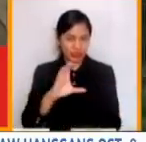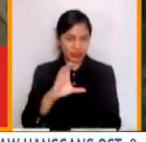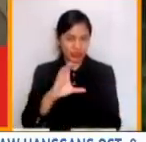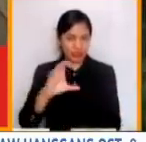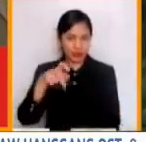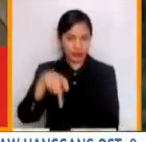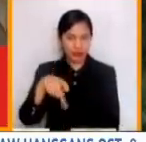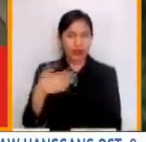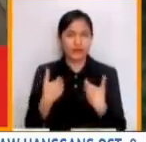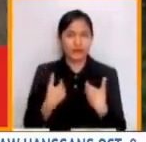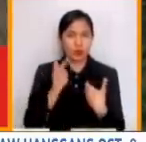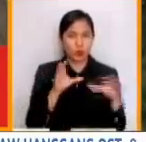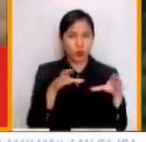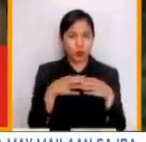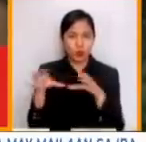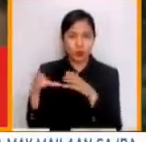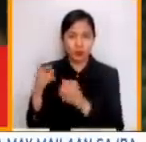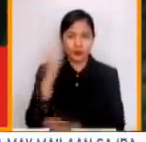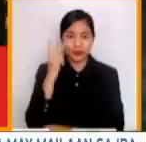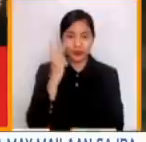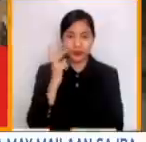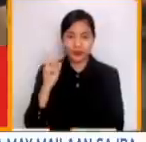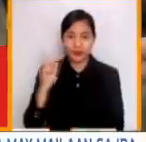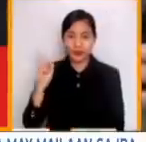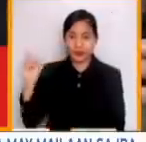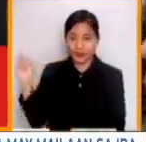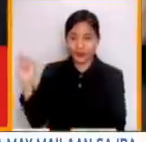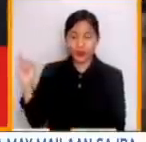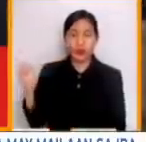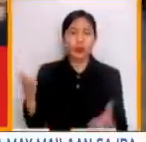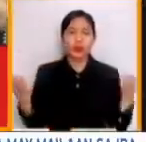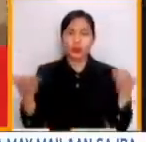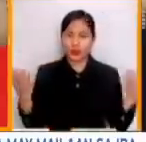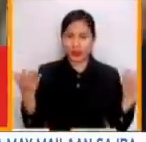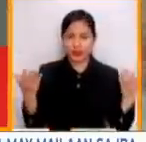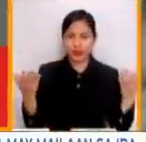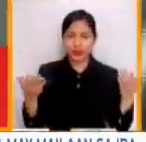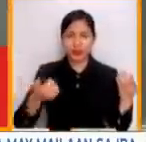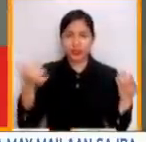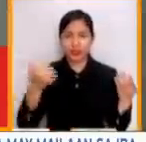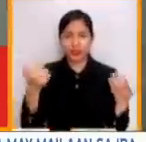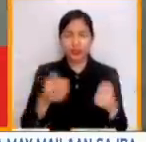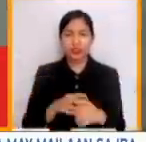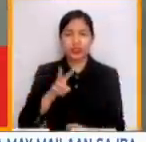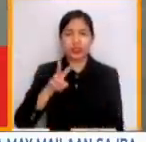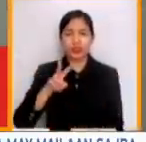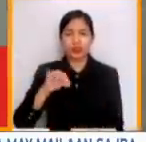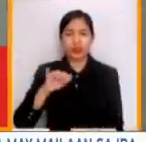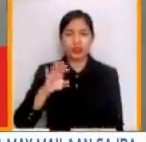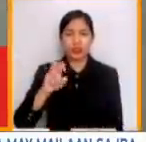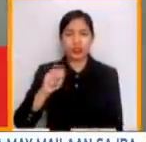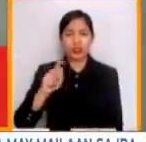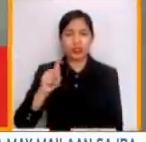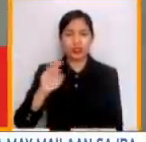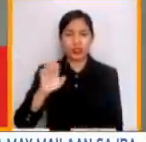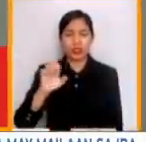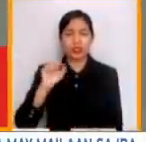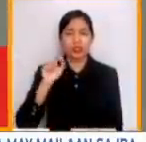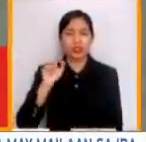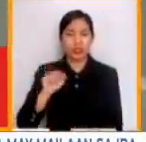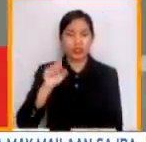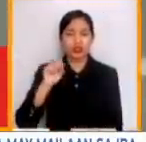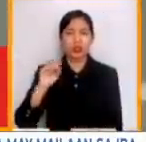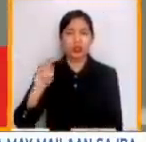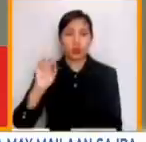aking likuran, habang yung iba naman ay nandoon sa Vicente Soto Street. Ngayon, kaya ang mga taga-regional mobile force battalion ng